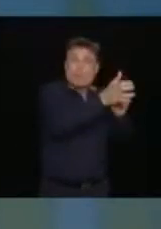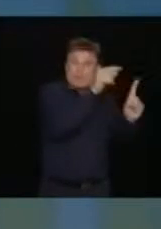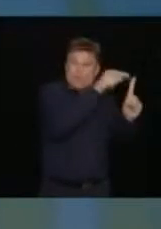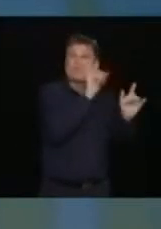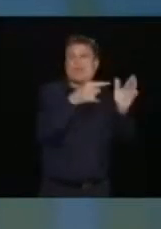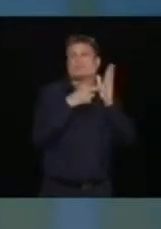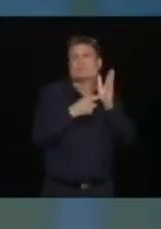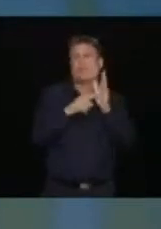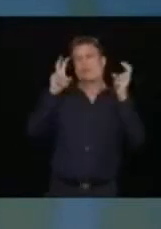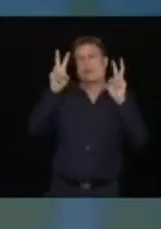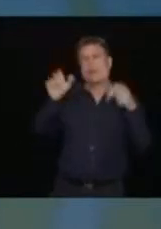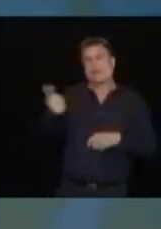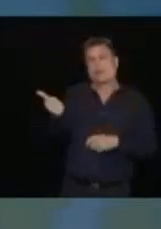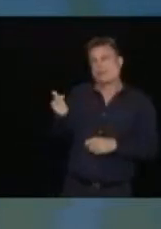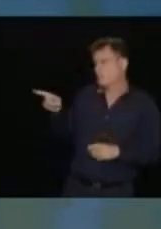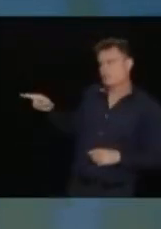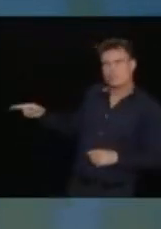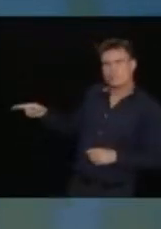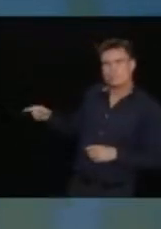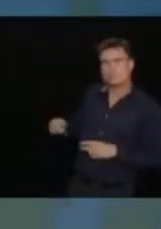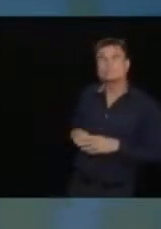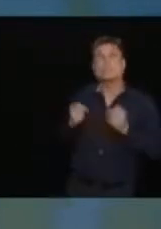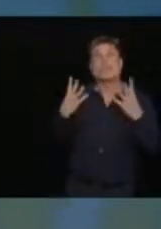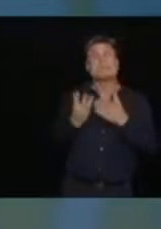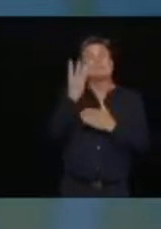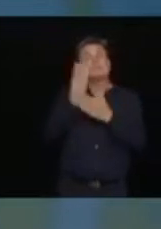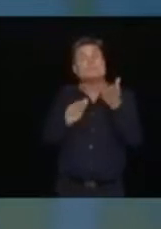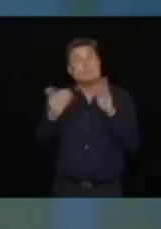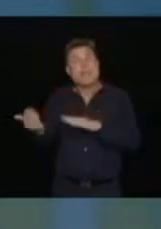全部归类于新冠死亡。